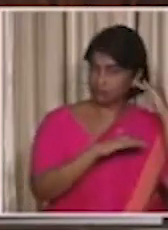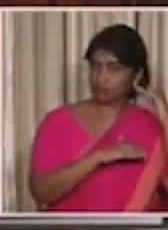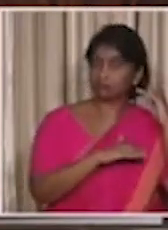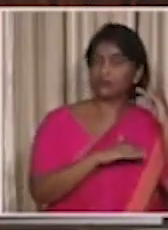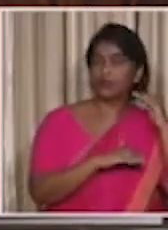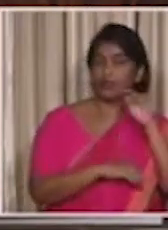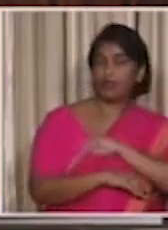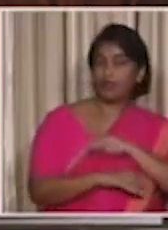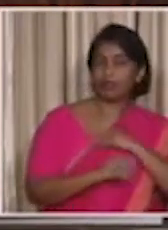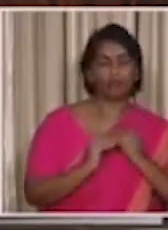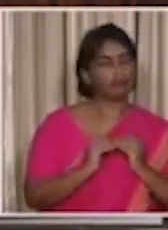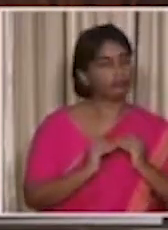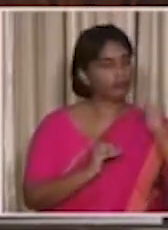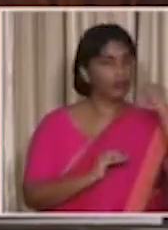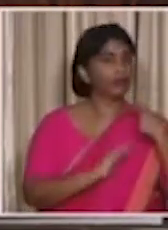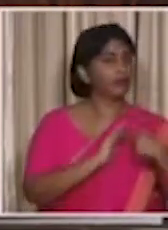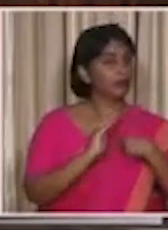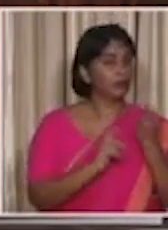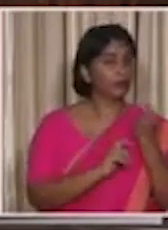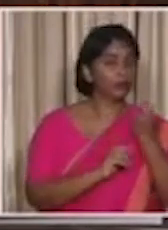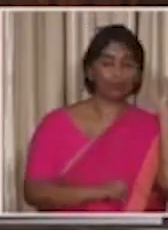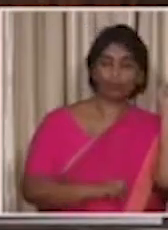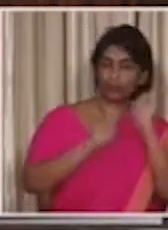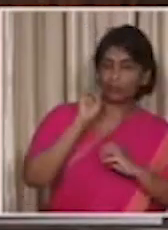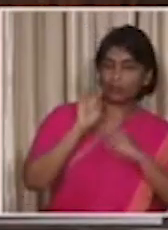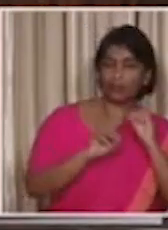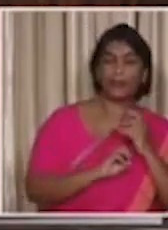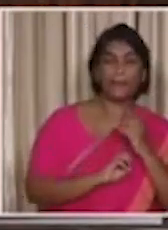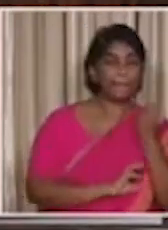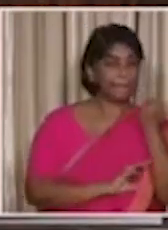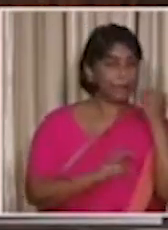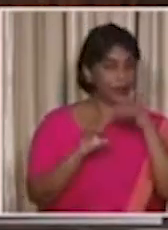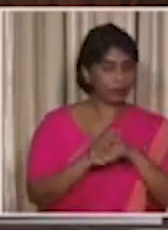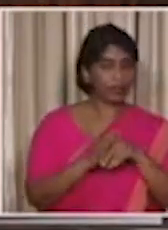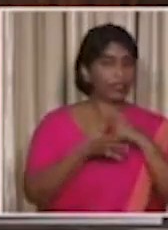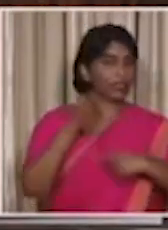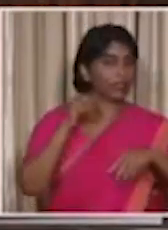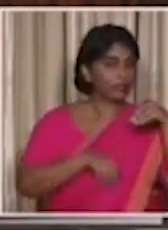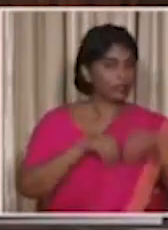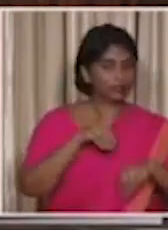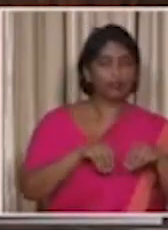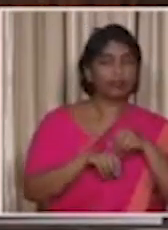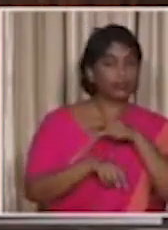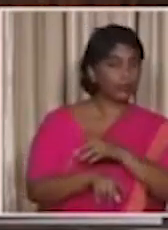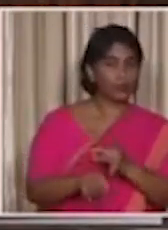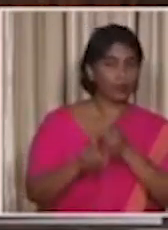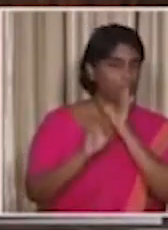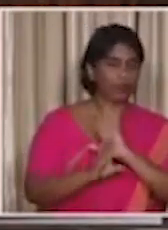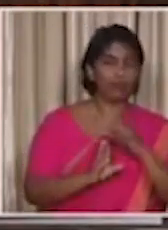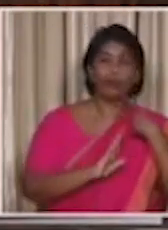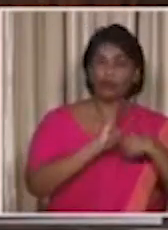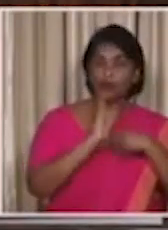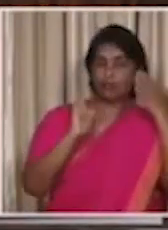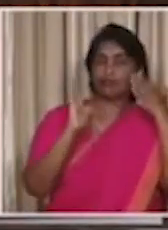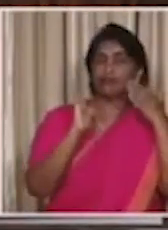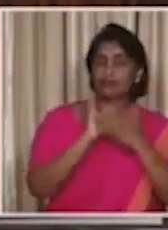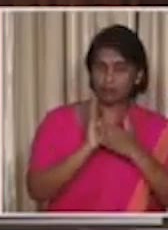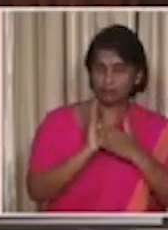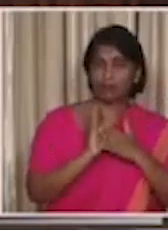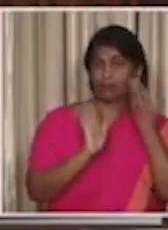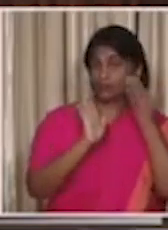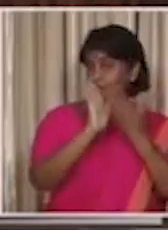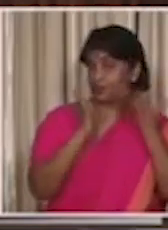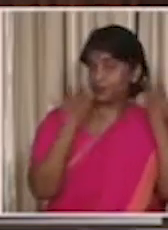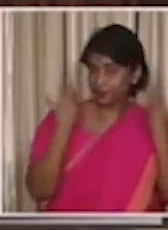ඉහළ නංවන්නවත් ලංකාවට මුදල් එවන්නේත් බලයේ සිටි දේශපාලන පක්ෂය අනුවනෝ රට වෙනුවෙන් බවත් ඔවුන් ඔප්පු